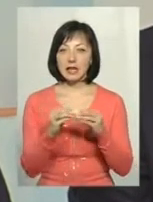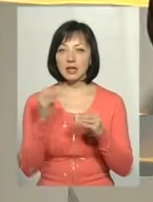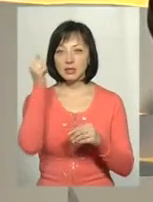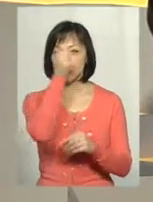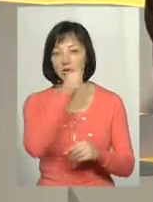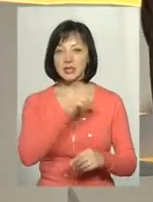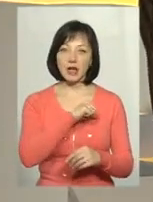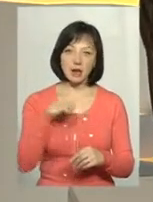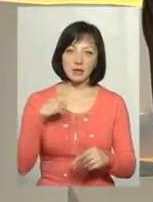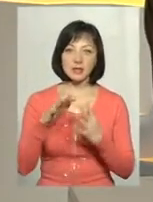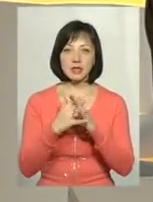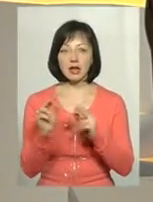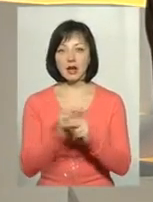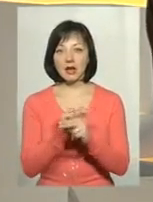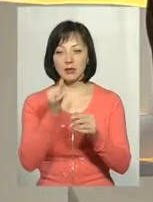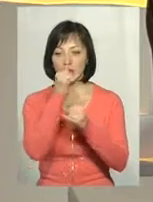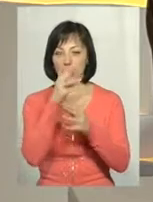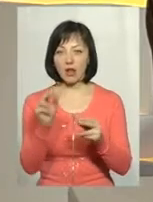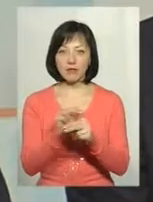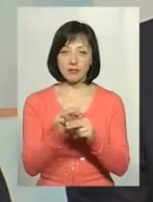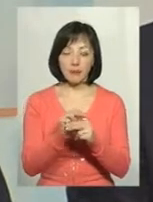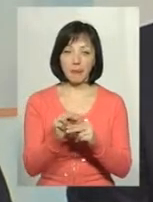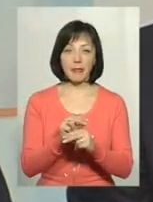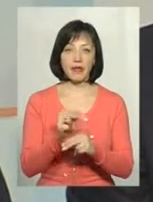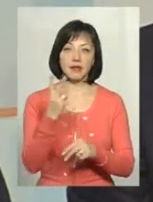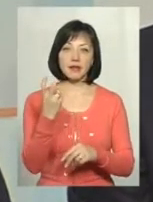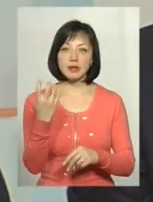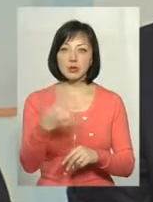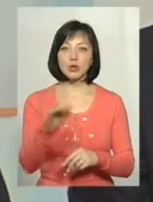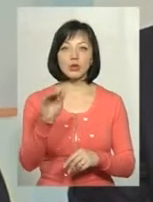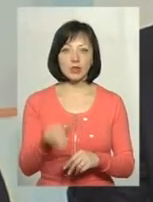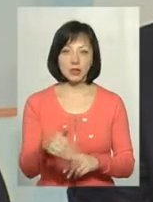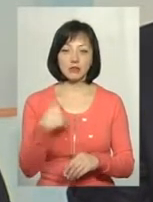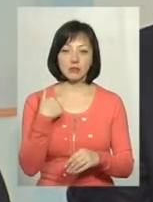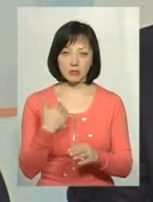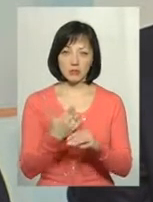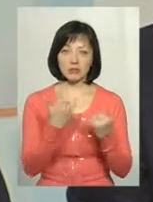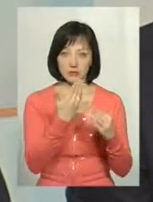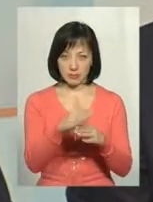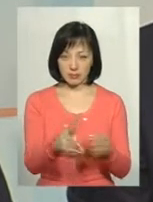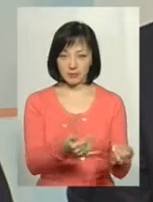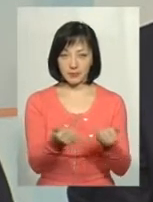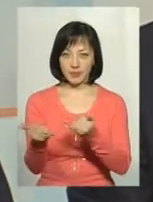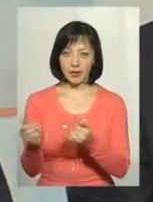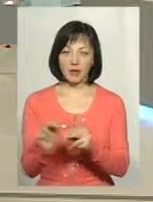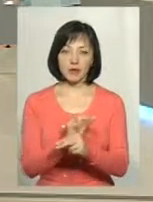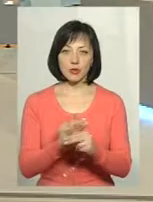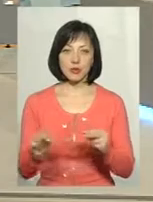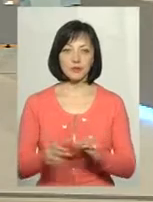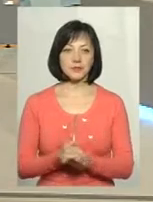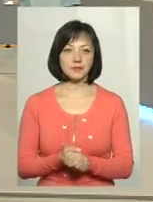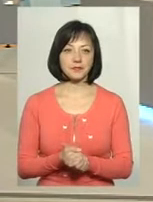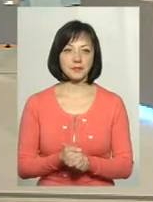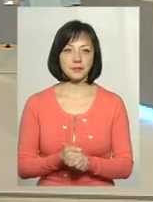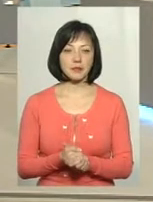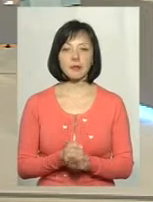самі, сільська рада Вільховецька не мала ремонтувати. 240 тисяч, ми його запустили, люди дякували, дуже було гарне власне, відкриття. І